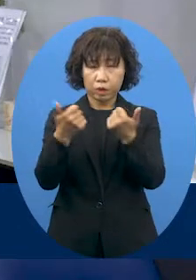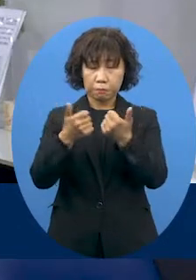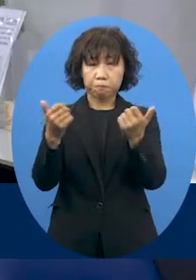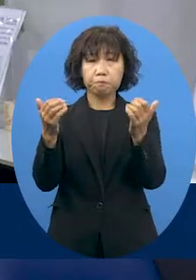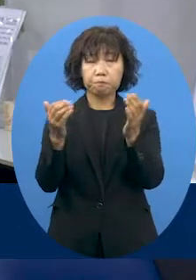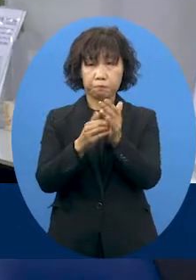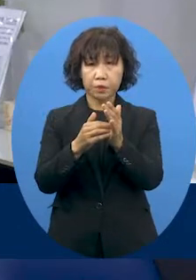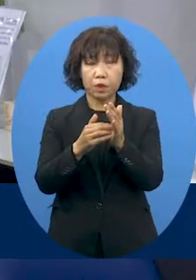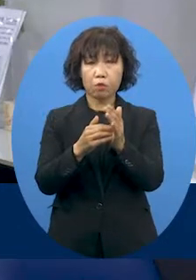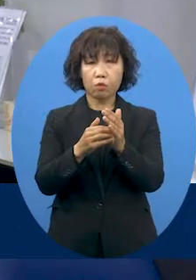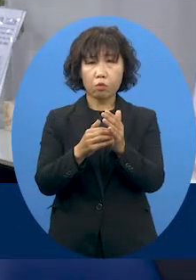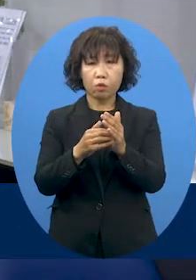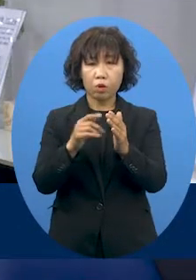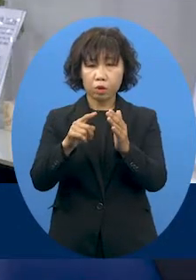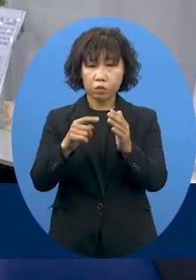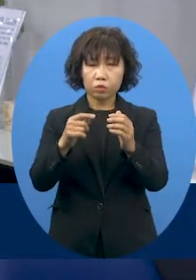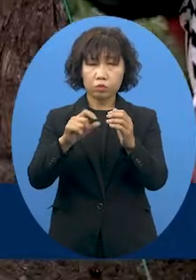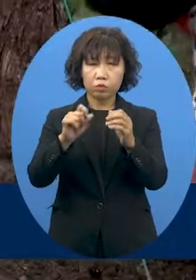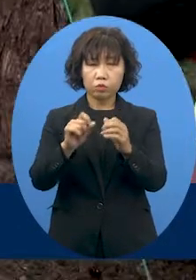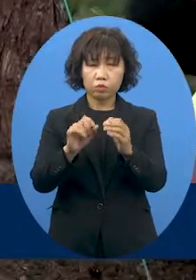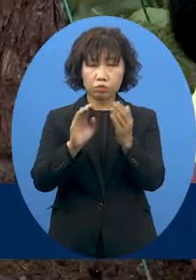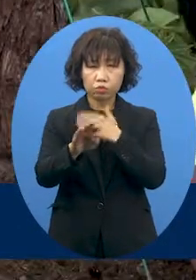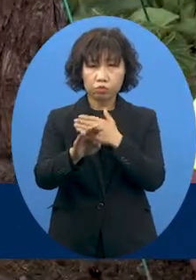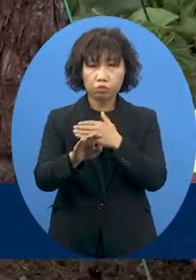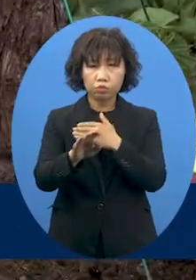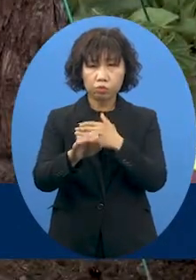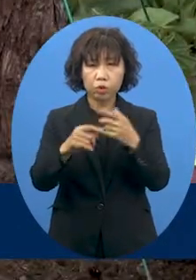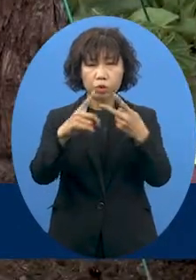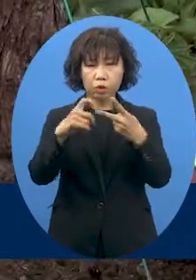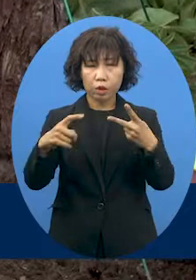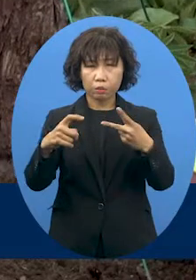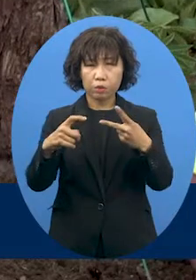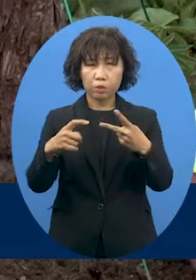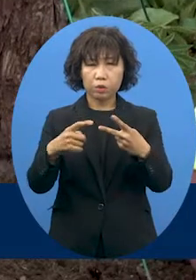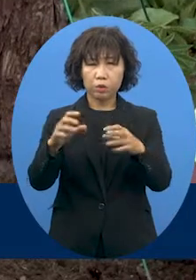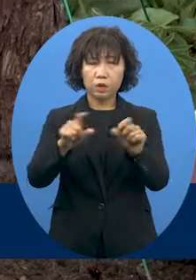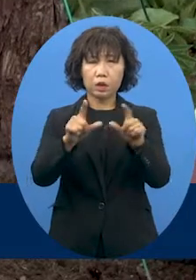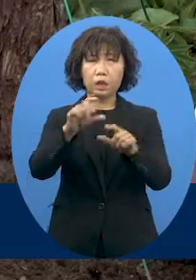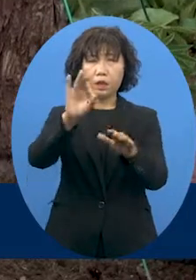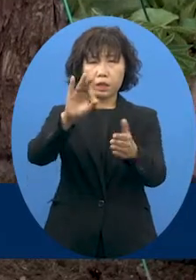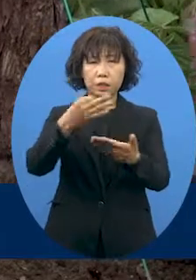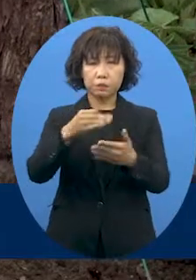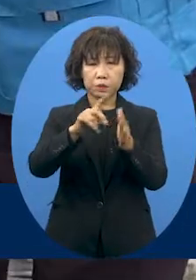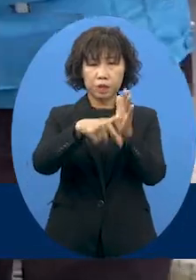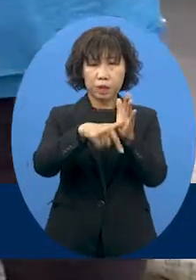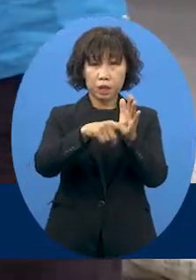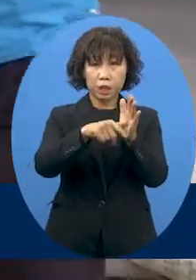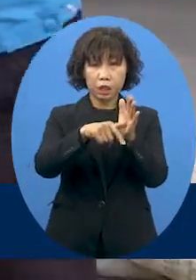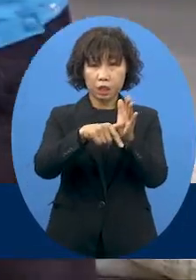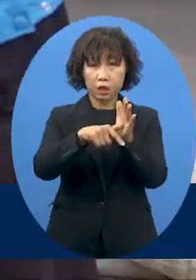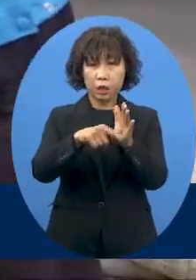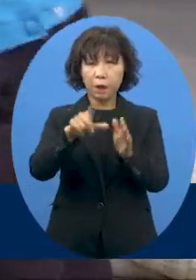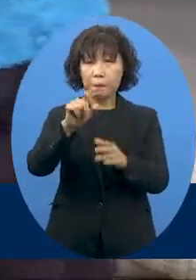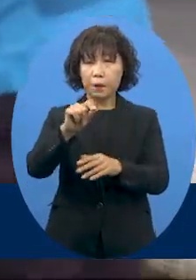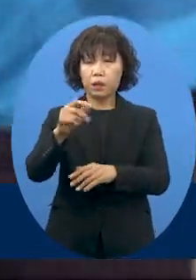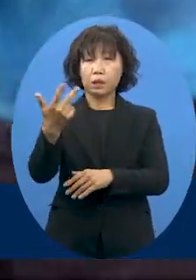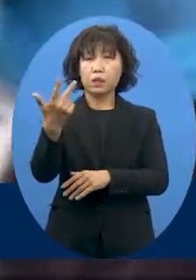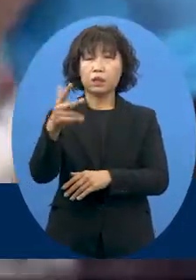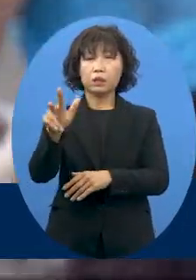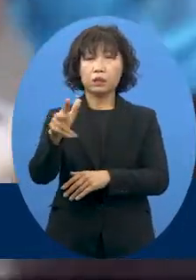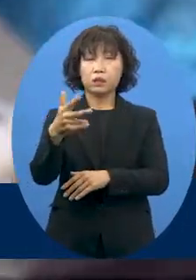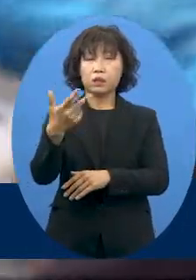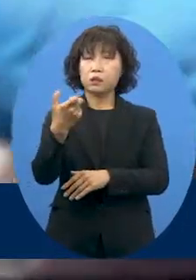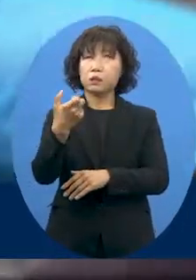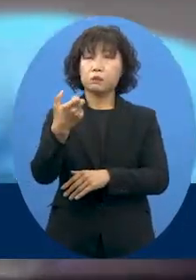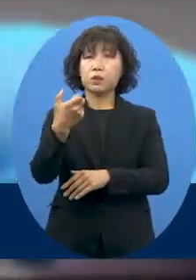심의위원회를 개최하고 심의를 통해 2022년 동대문구에 생활 임금은 시간당 만 766